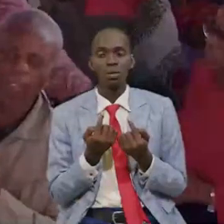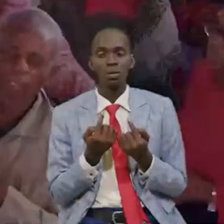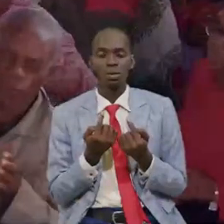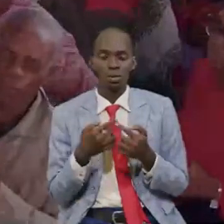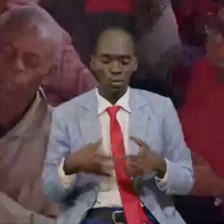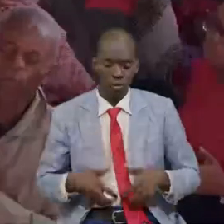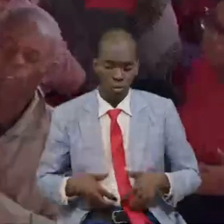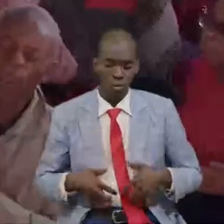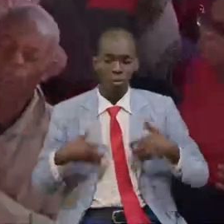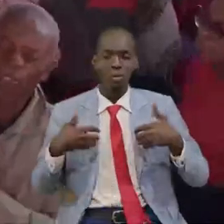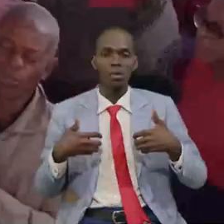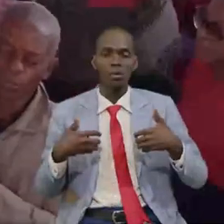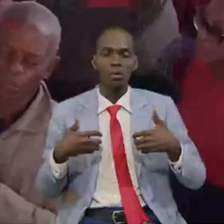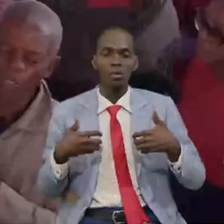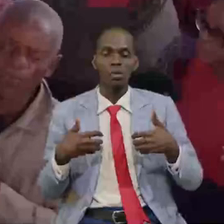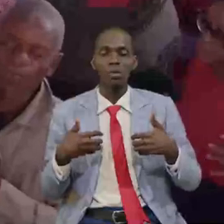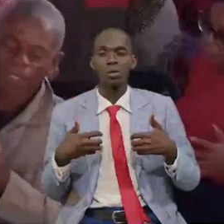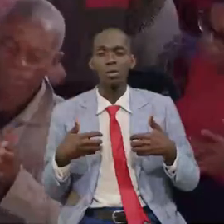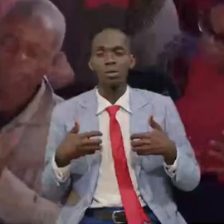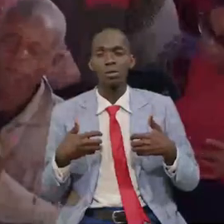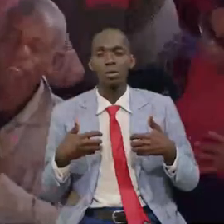la colère,